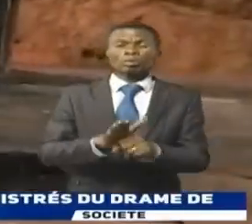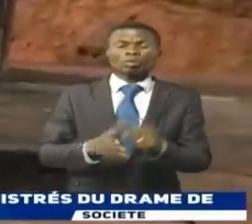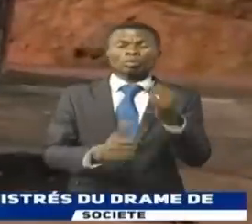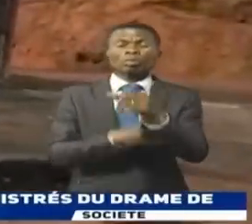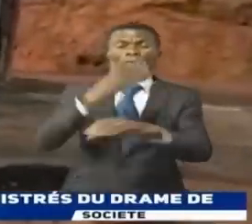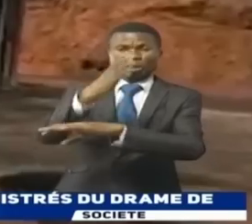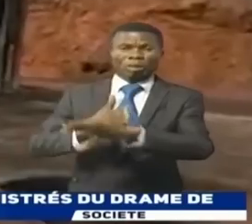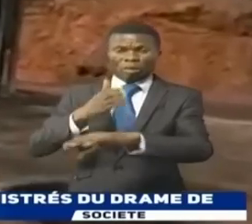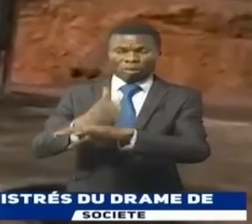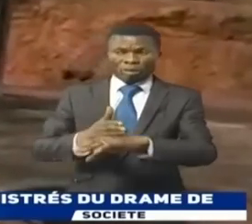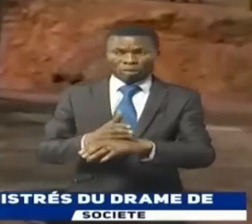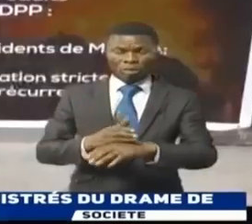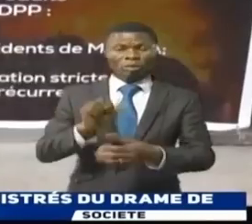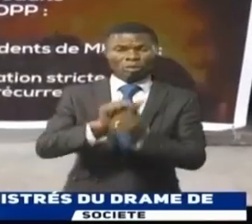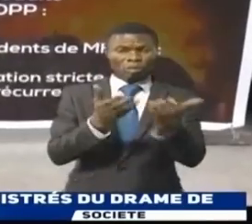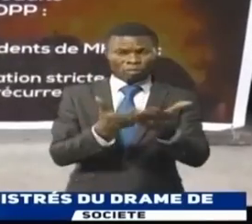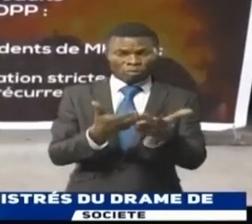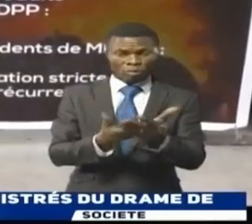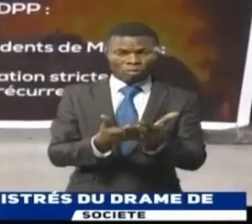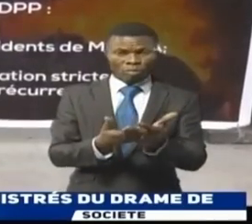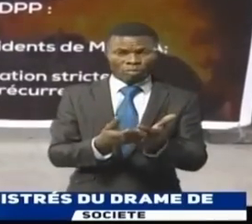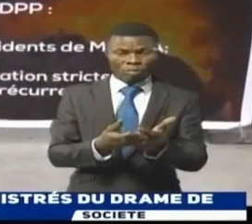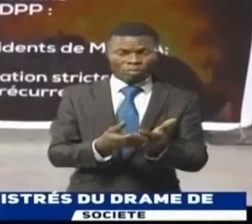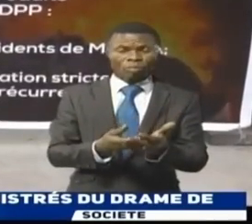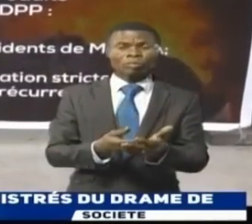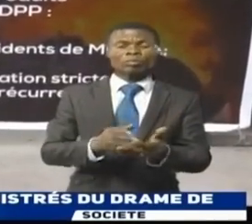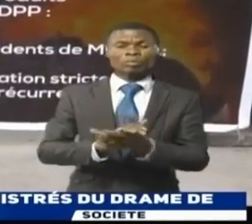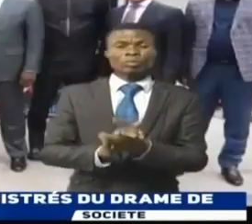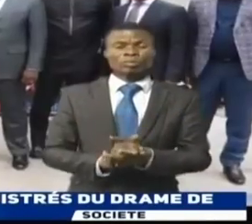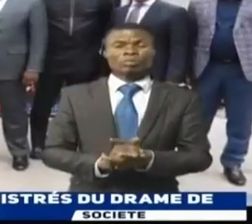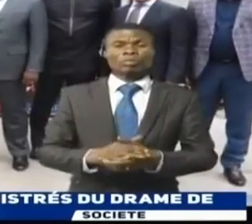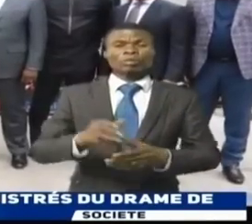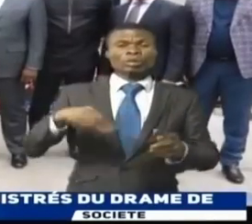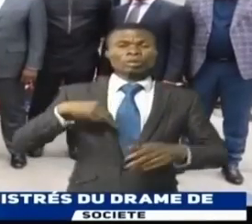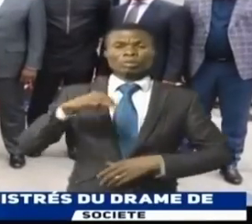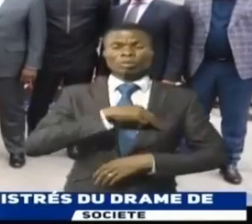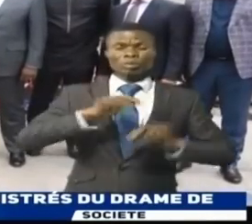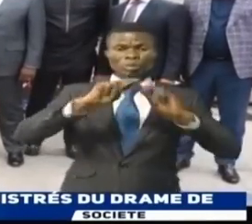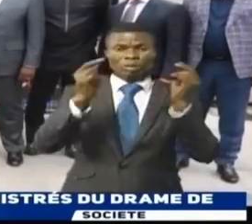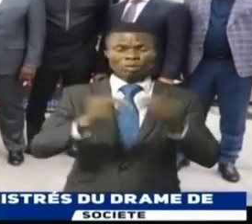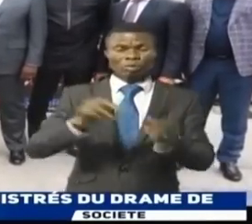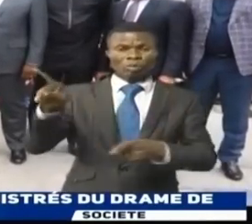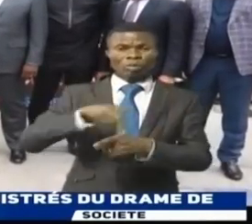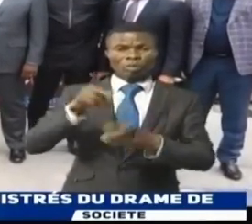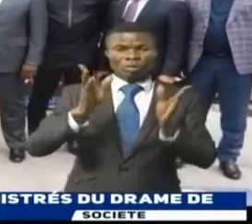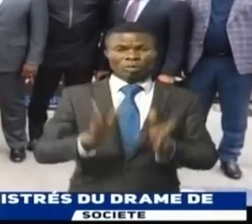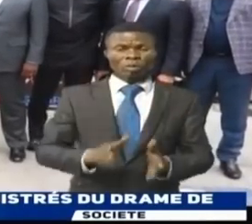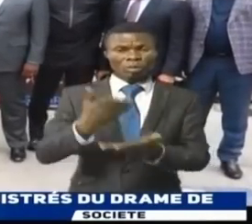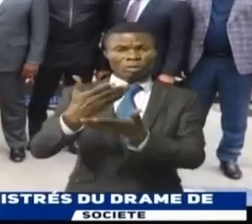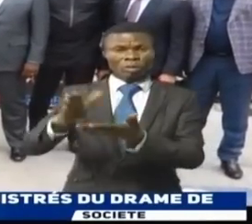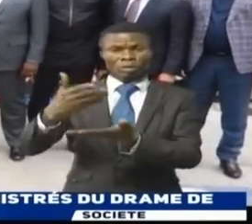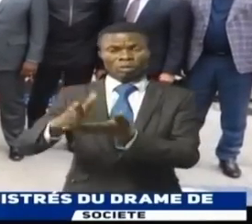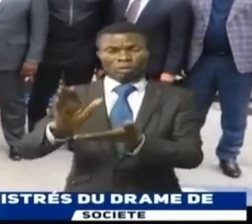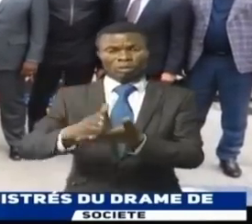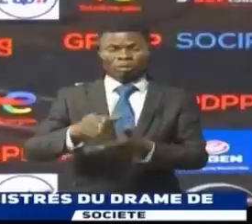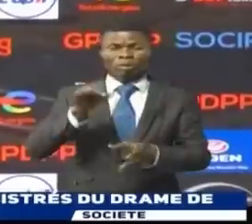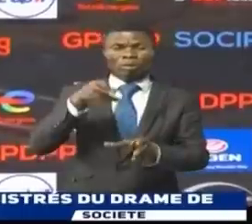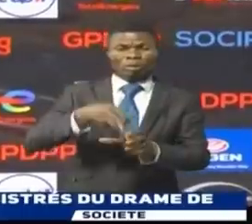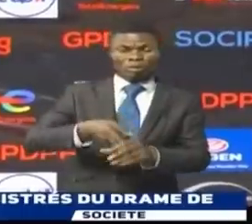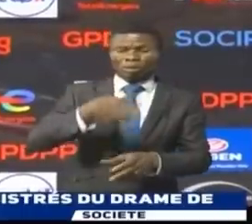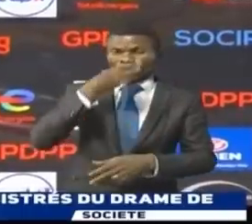blessés. Cette situation n'a pas laissé indifférentes les membres du groupement professionnel des distributeurs des produits